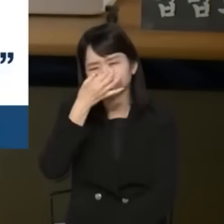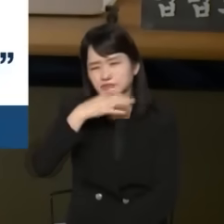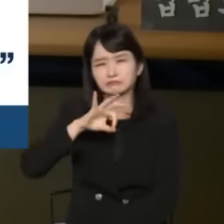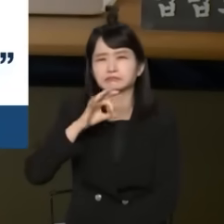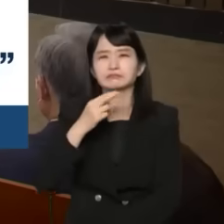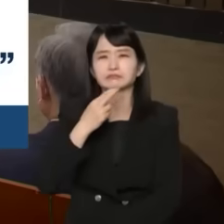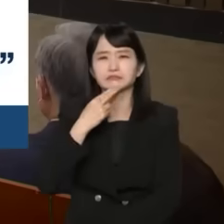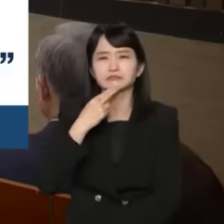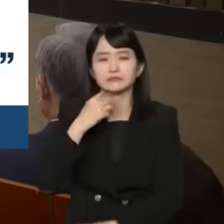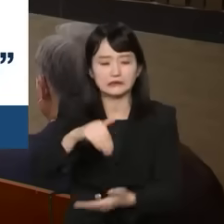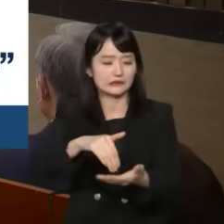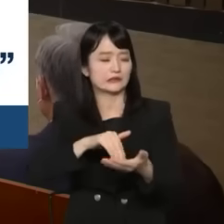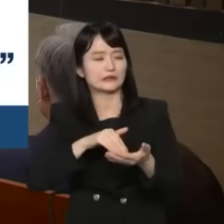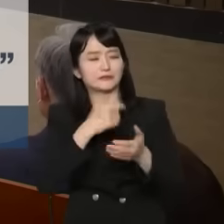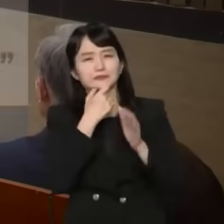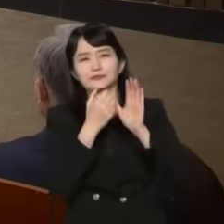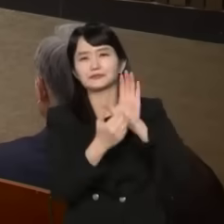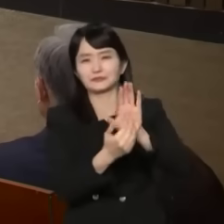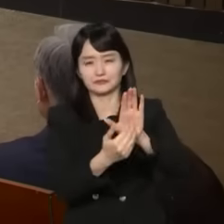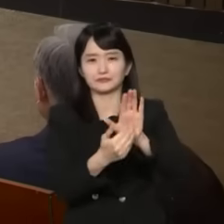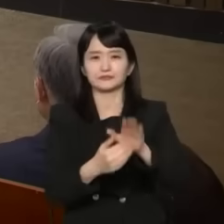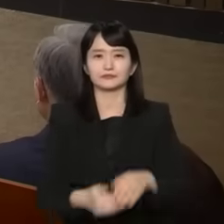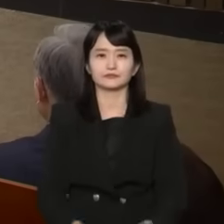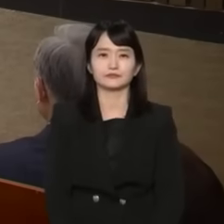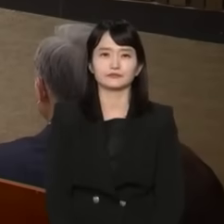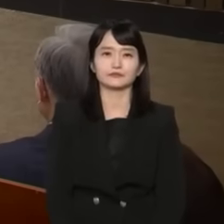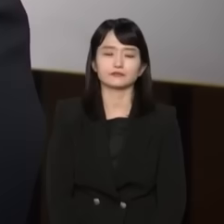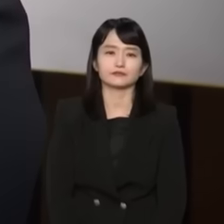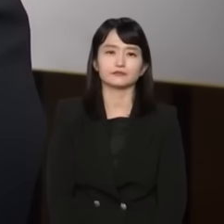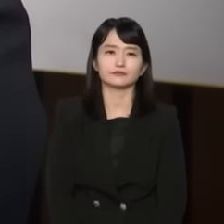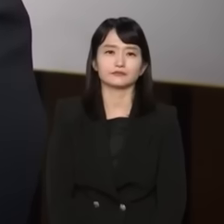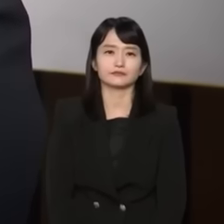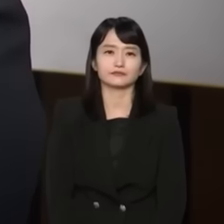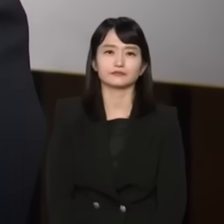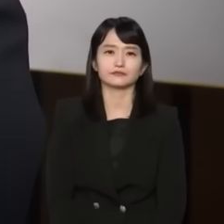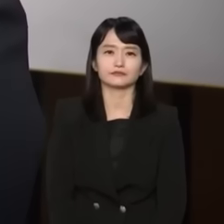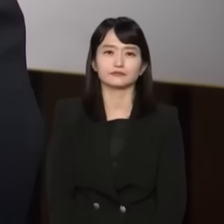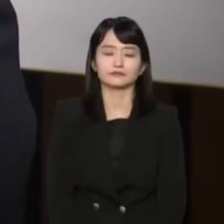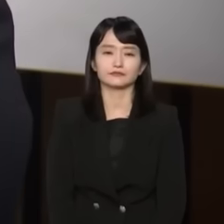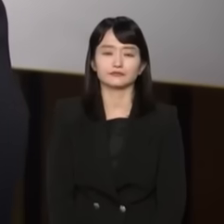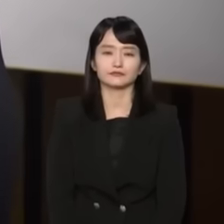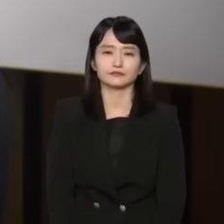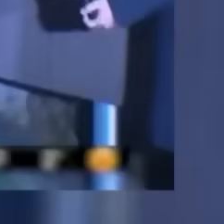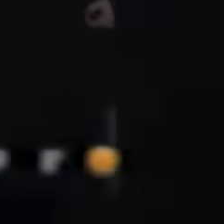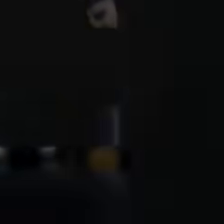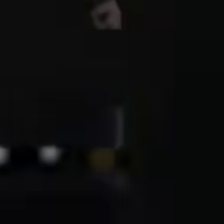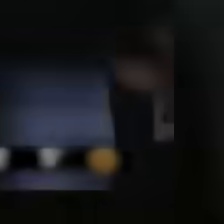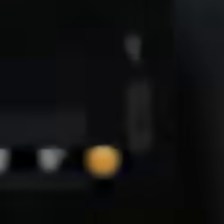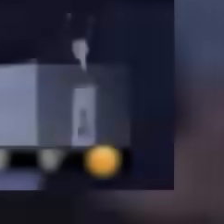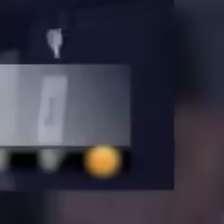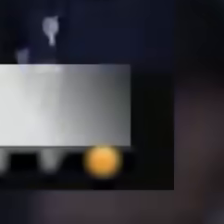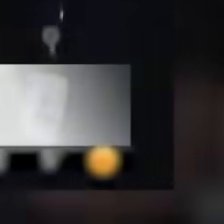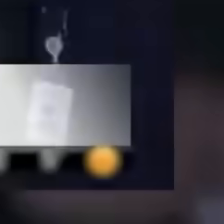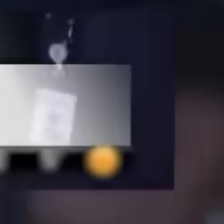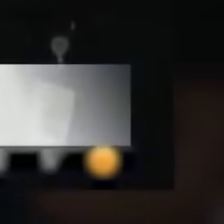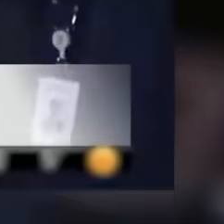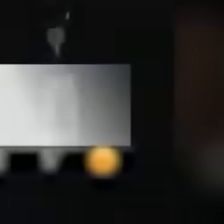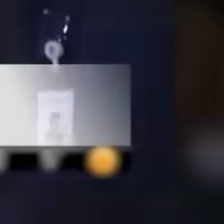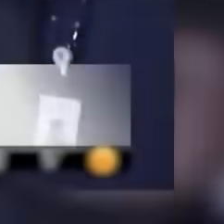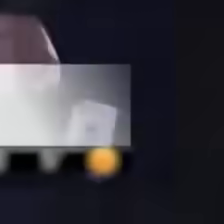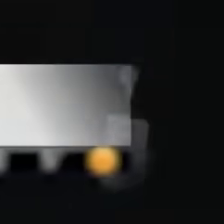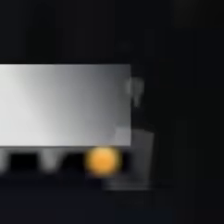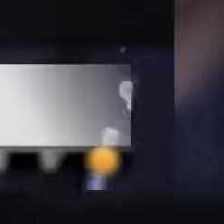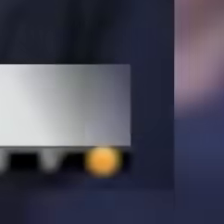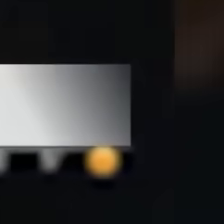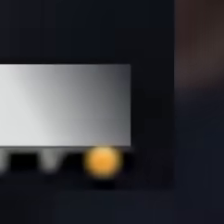없어 제안을 거절했다고 해명했습니다 JTBC 진입니다 부를 유리하게 할 수